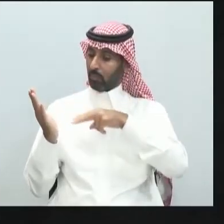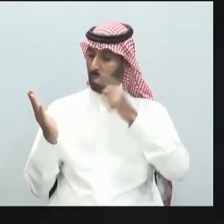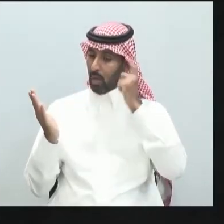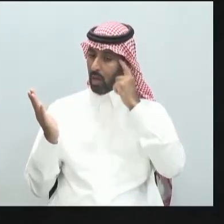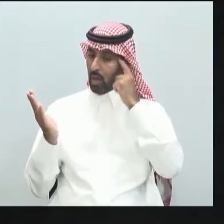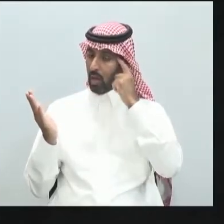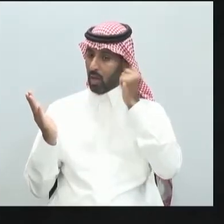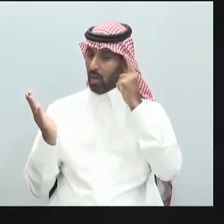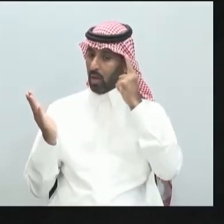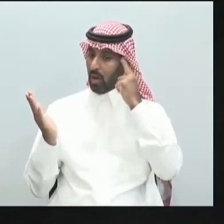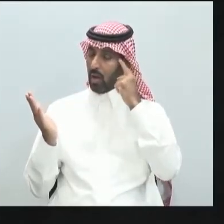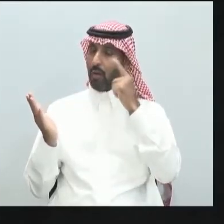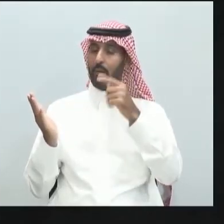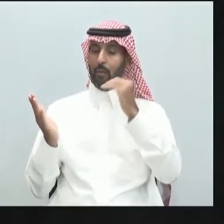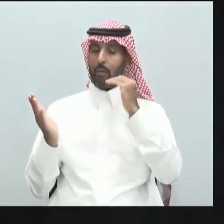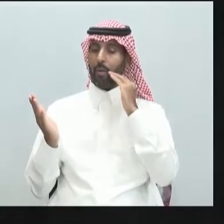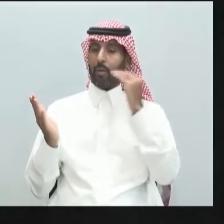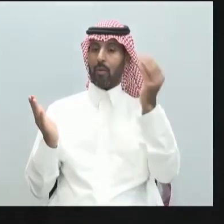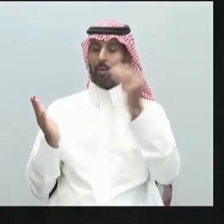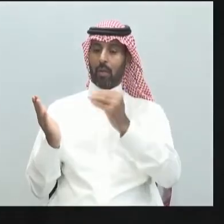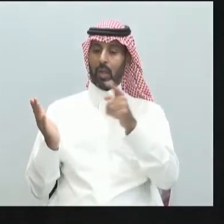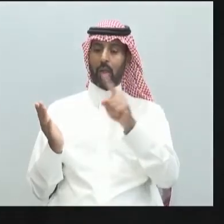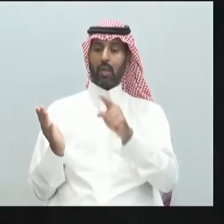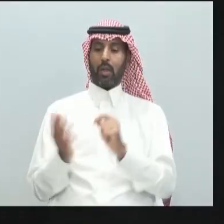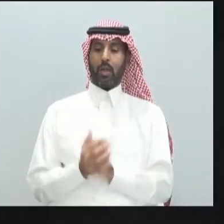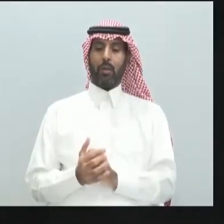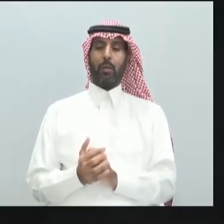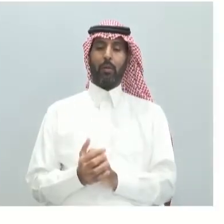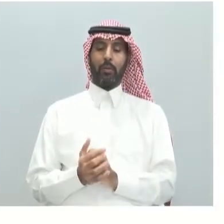تستطيع ان تجيب عن السؤال التالي